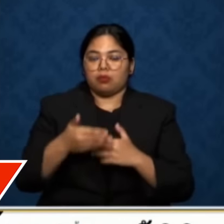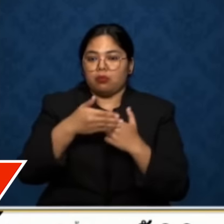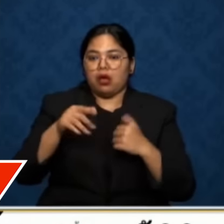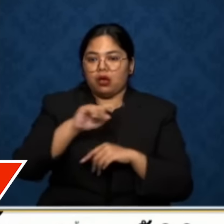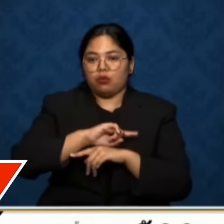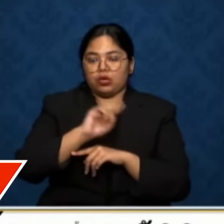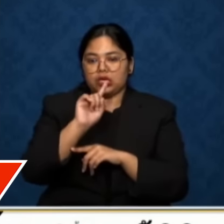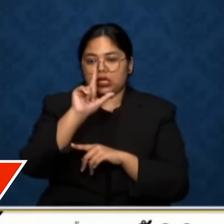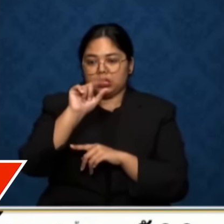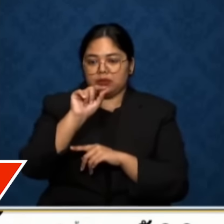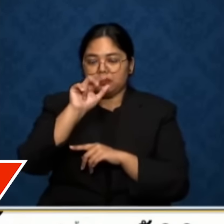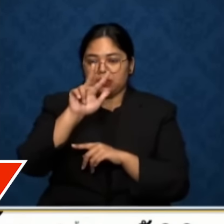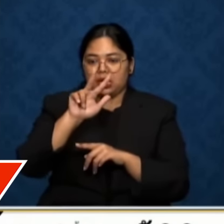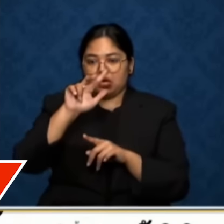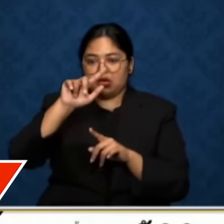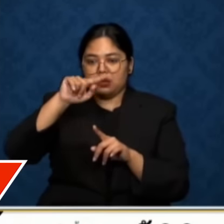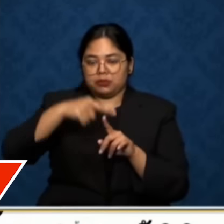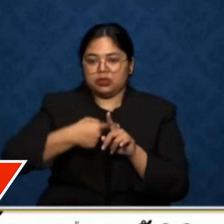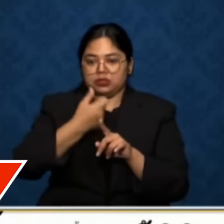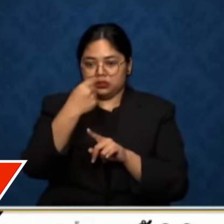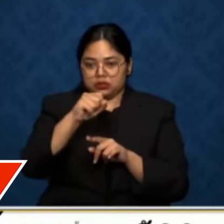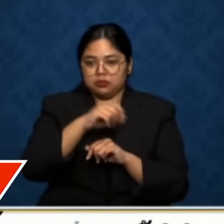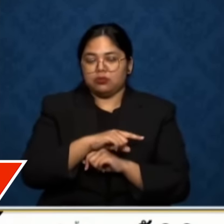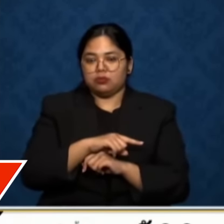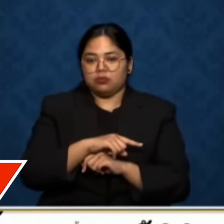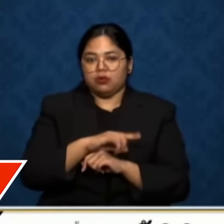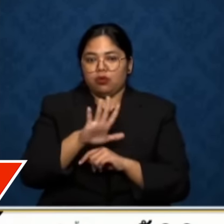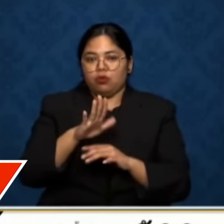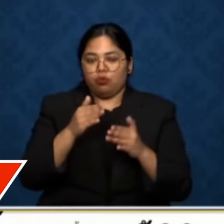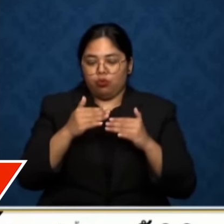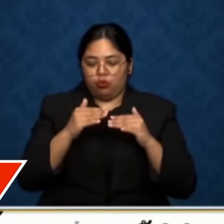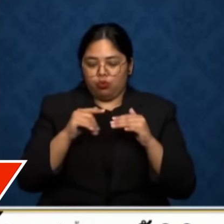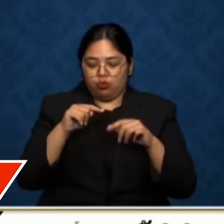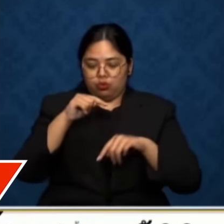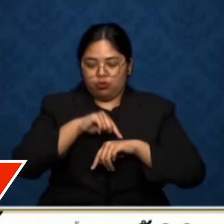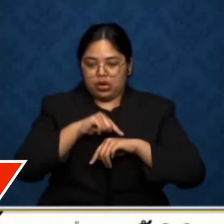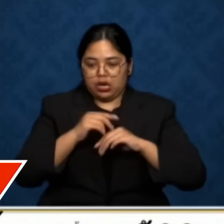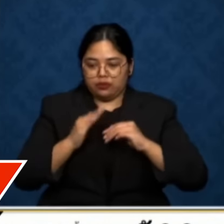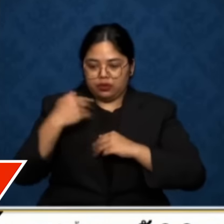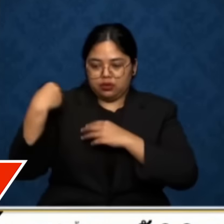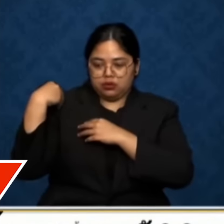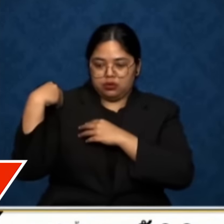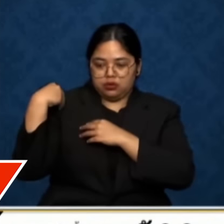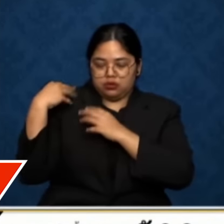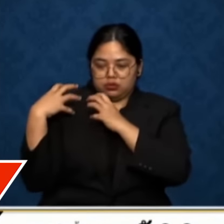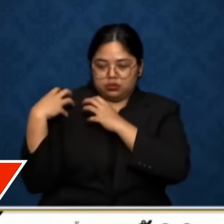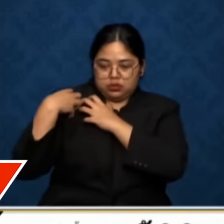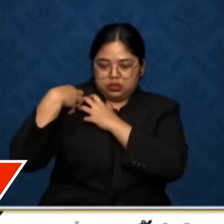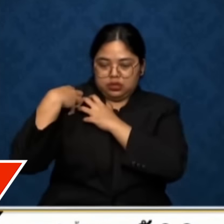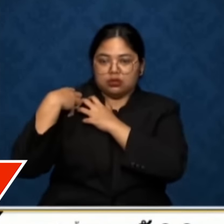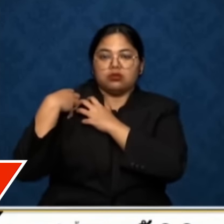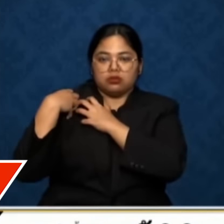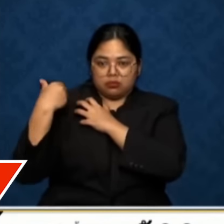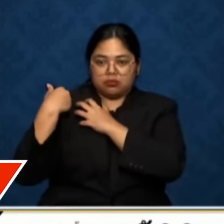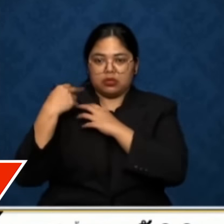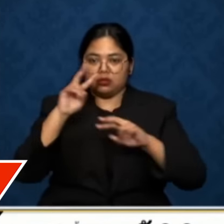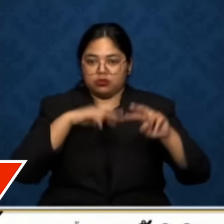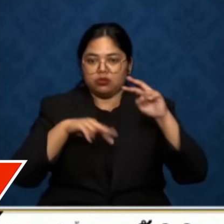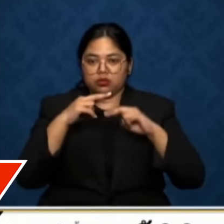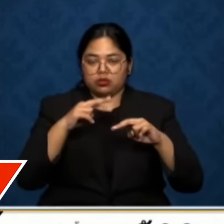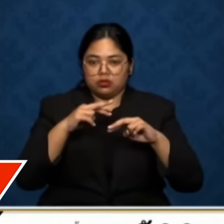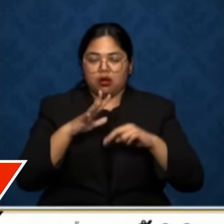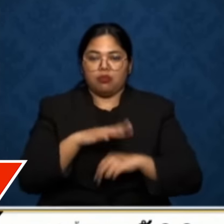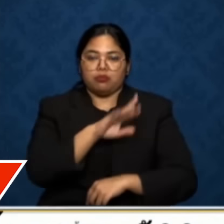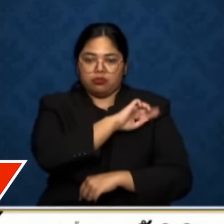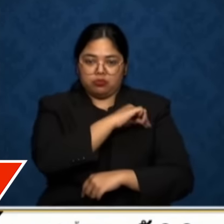ตุลาคมครบ2เดือนก็22ธันวาคมครับใส่เกินไหลจะติด สุดท้ายท่านประธานครับที่ต้องให้ไปตรวจสอบคุณหมอว่าให้ความ